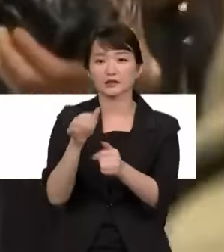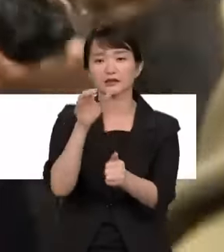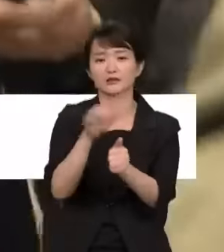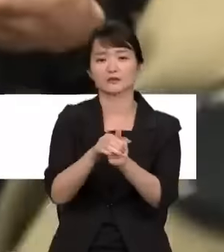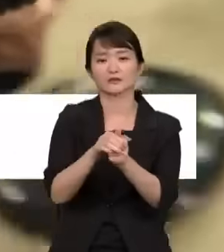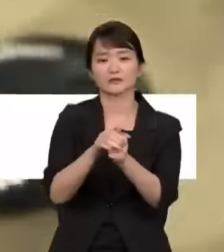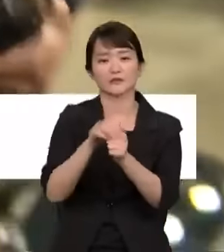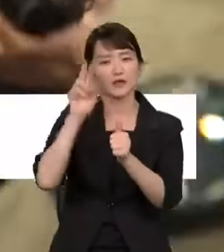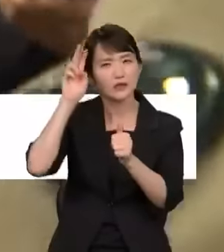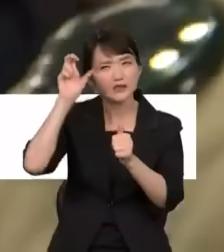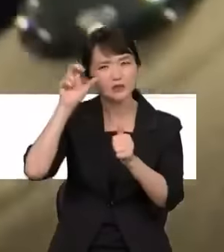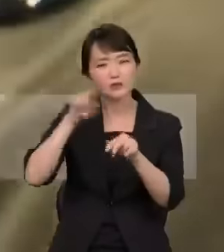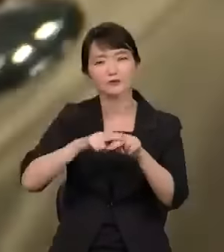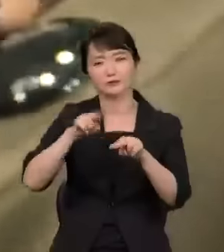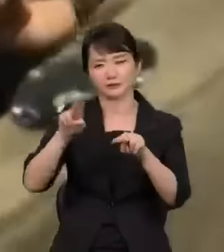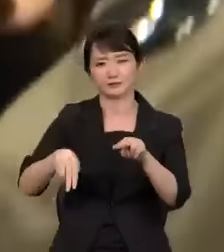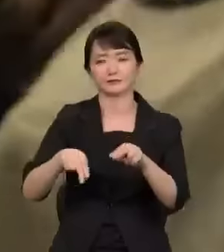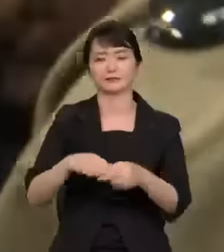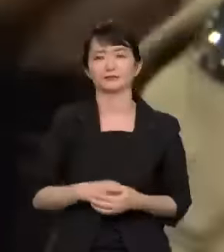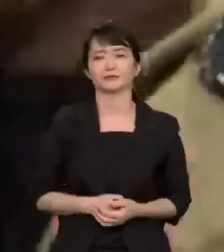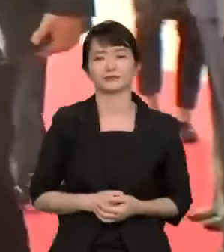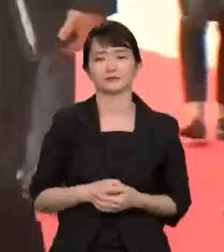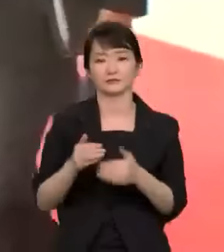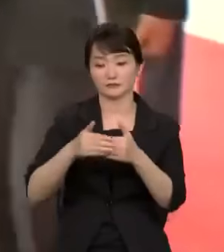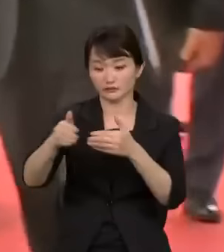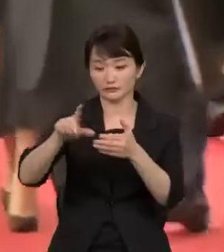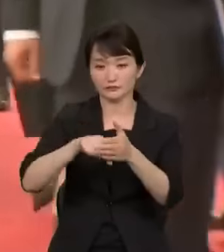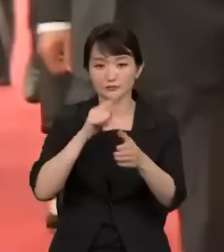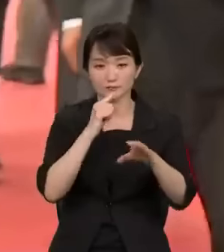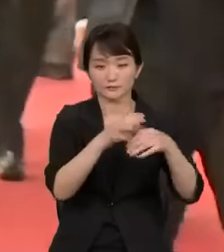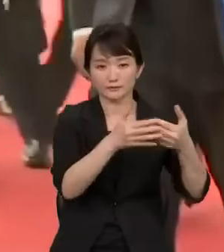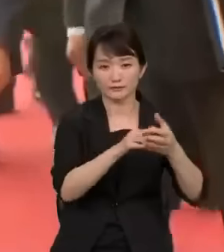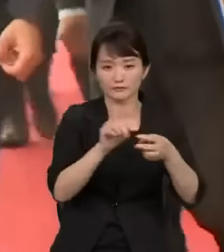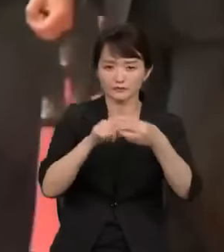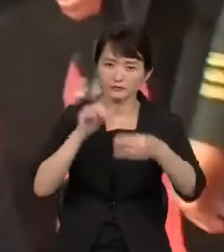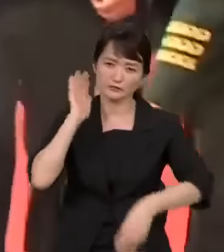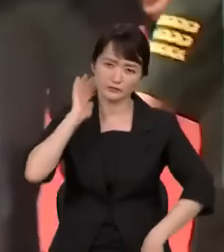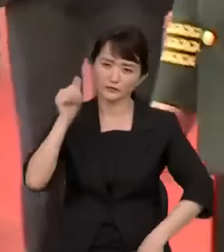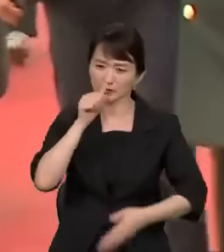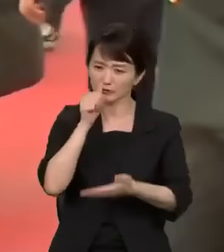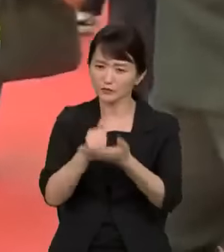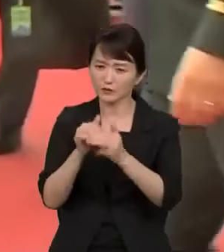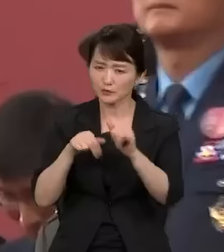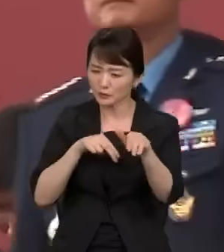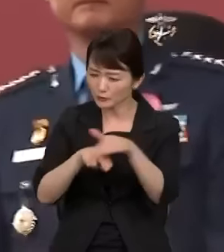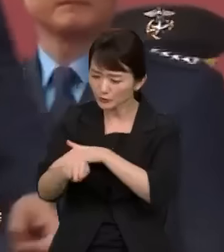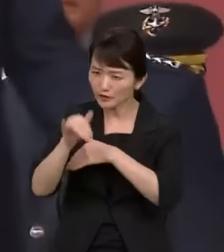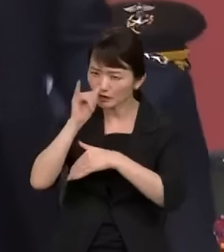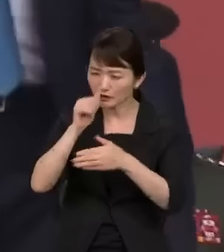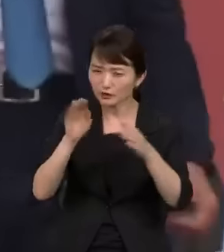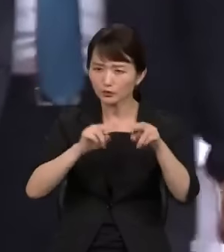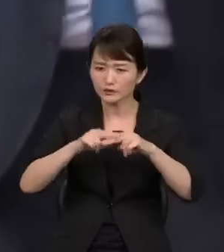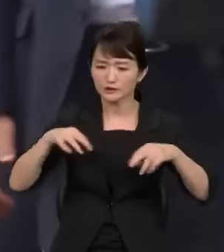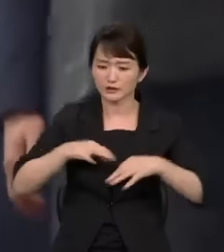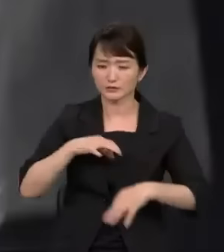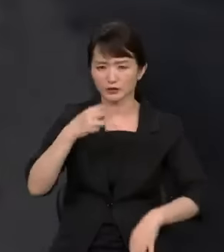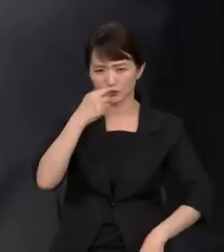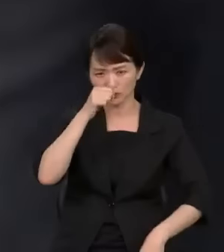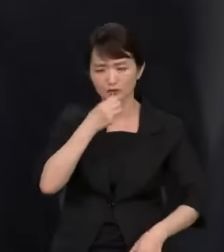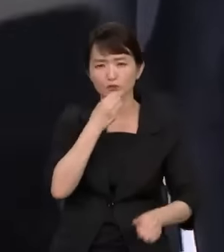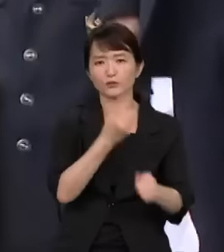대사에서 물러났습니다. 이 과정에서 민주당은 윤 대통령이 범인을 도피시키려 했다며 공수처에 고발장을